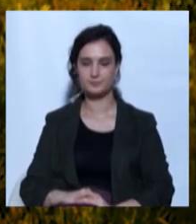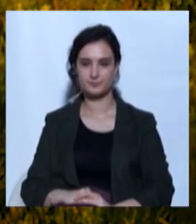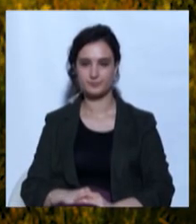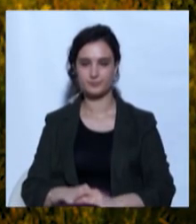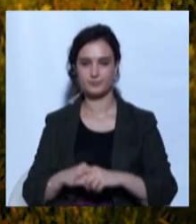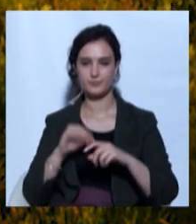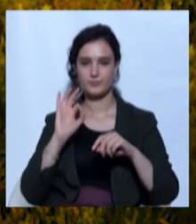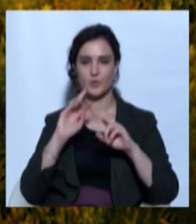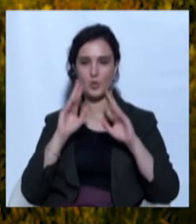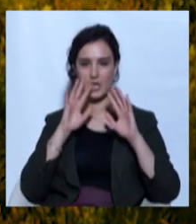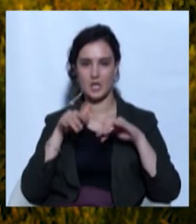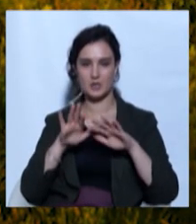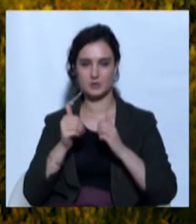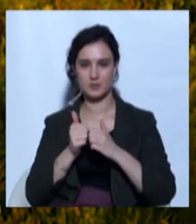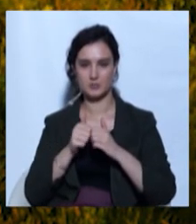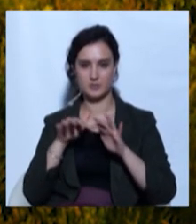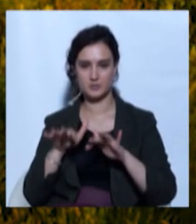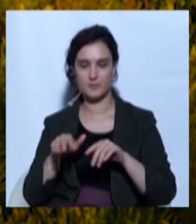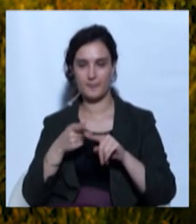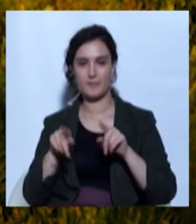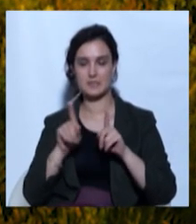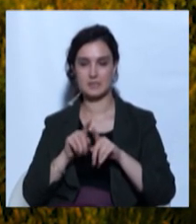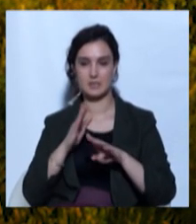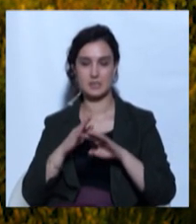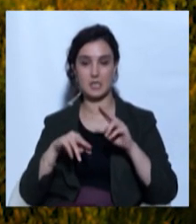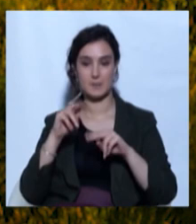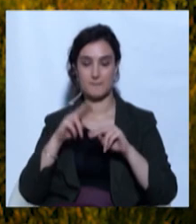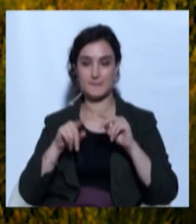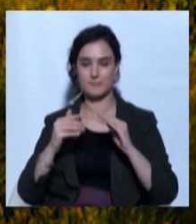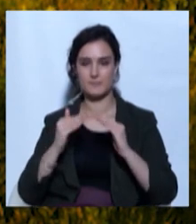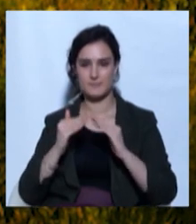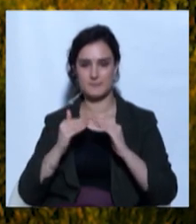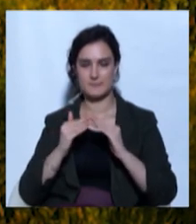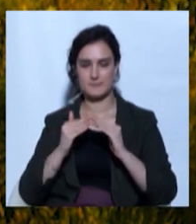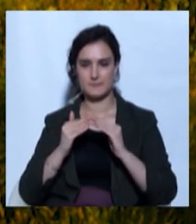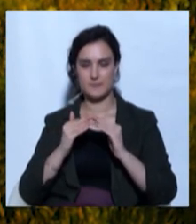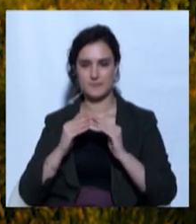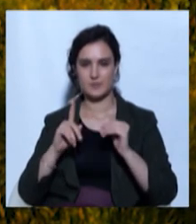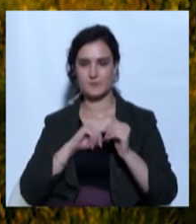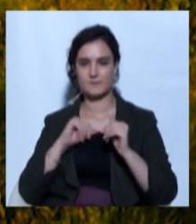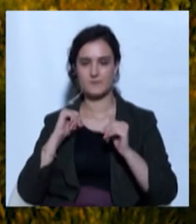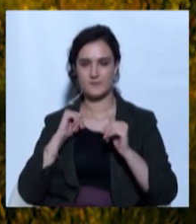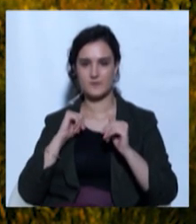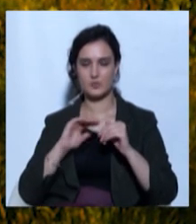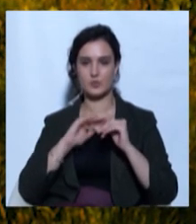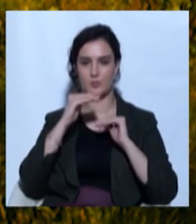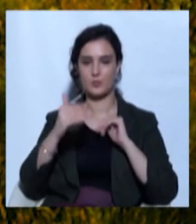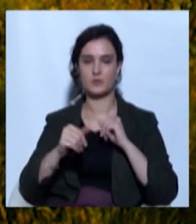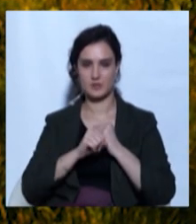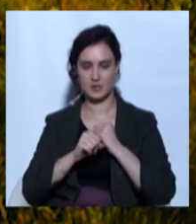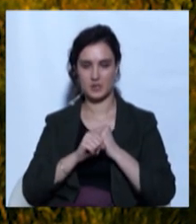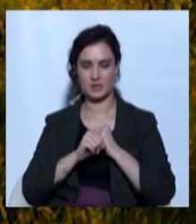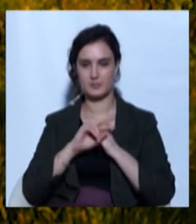ოკეანის ნაპირზე მდებარეობს. ისია აგებული ეს სახლი, რომ თავადქმნის ბორცვს